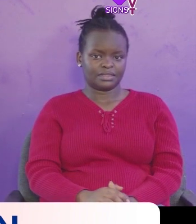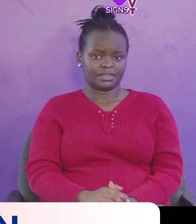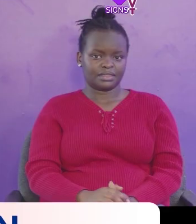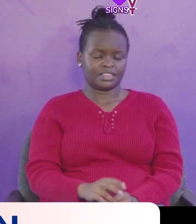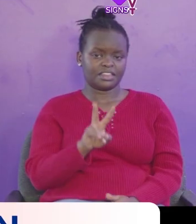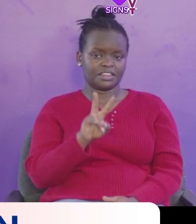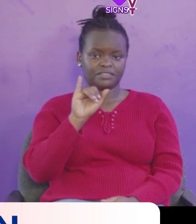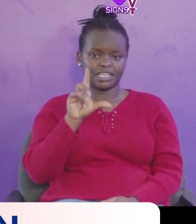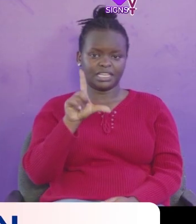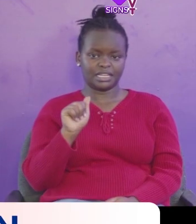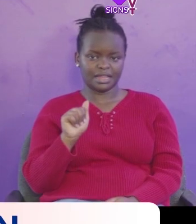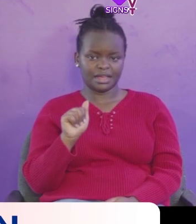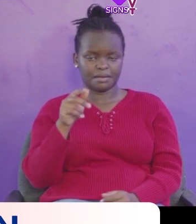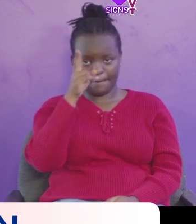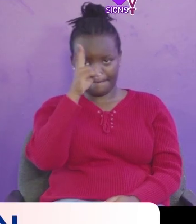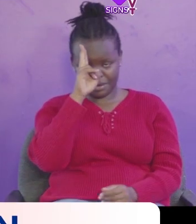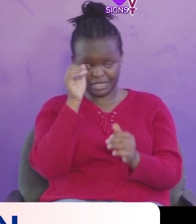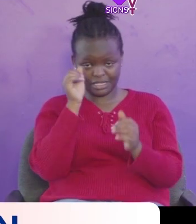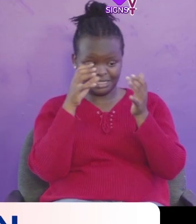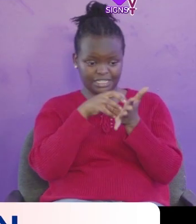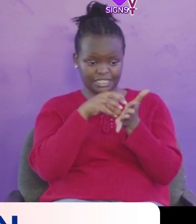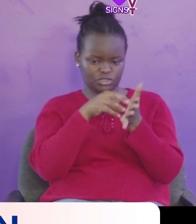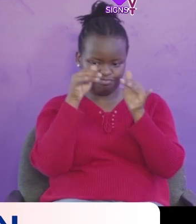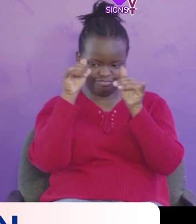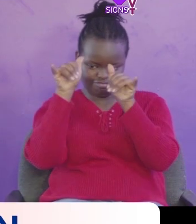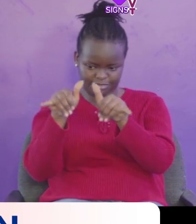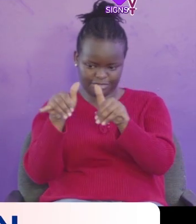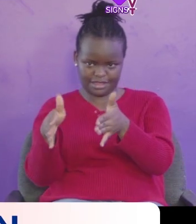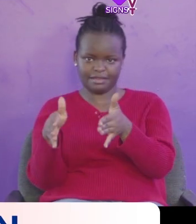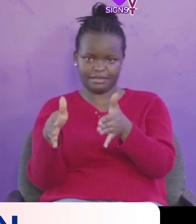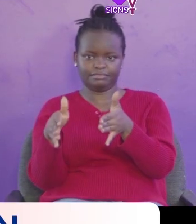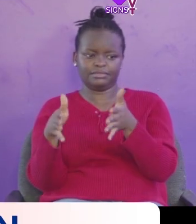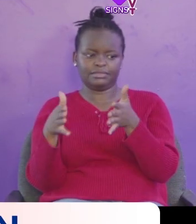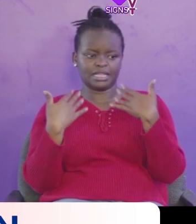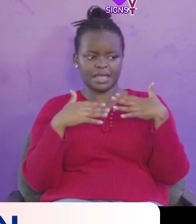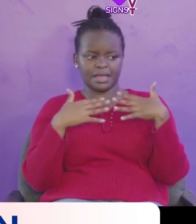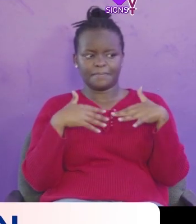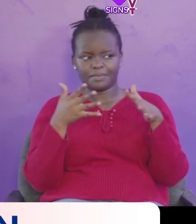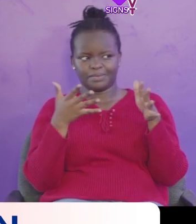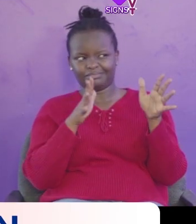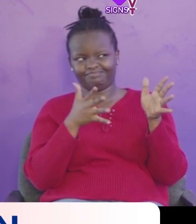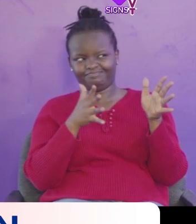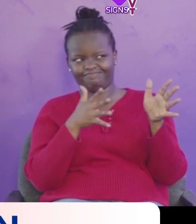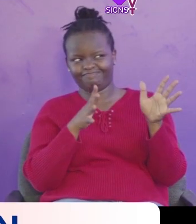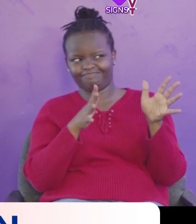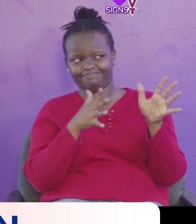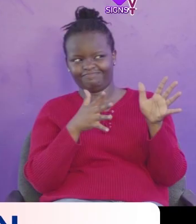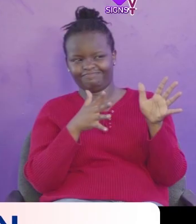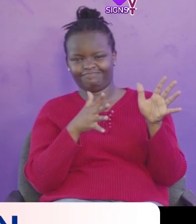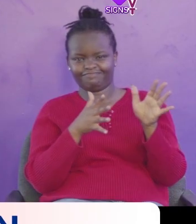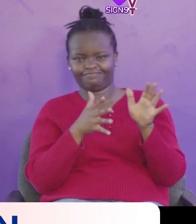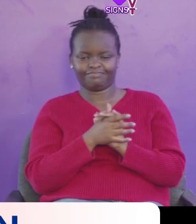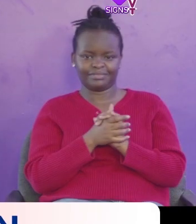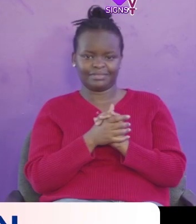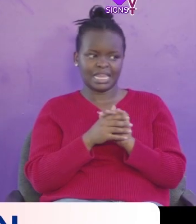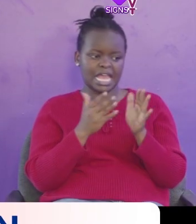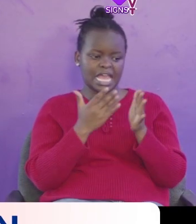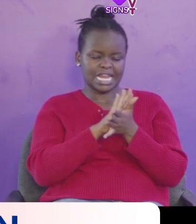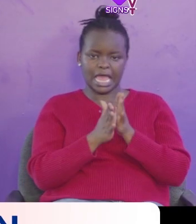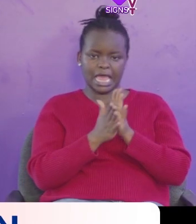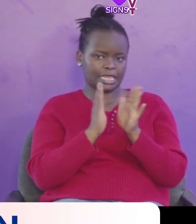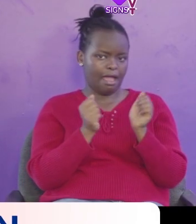Police Station zikakaa hapo. So watu wakakaa Kichuguu hiyo Monday. Ile watu likakaa Kichuguu, hakuna kitu